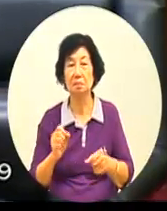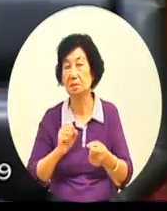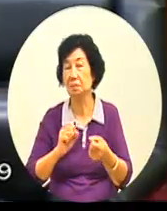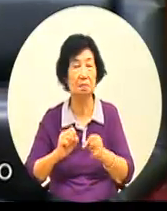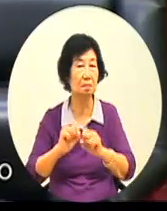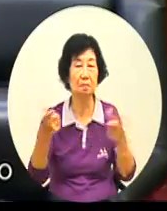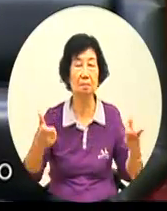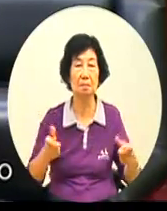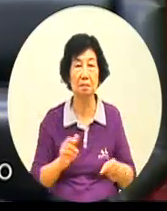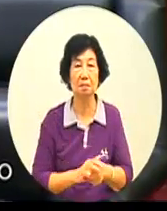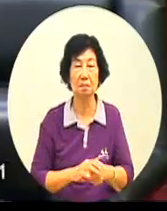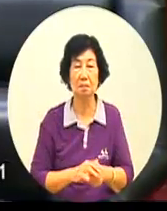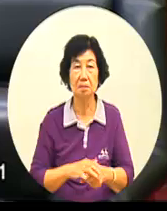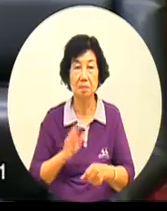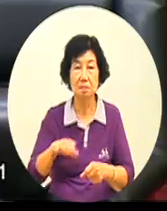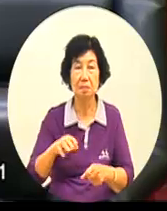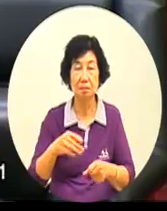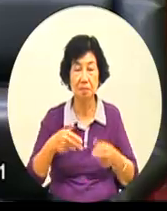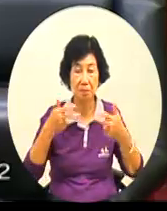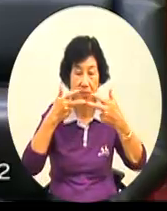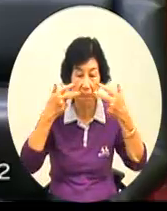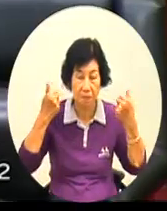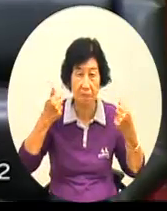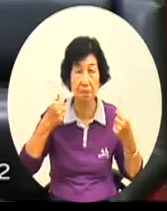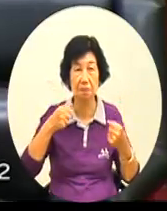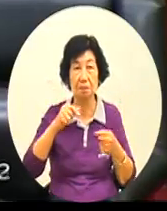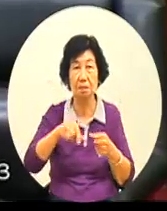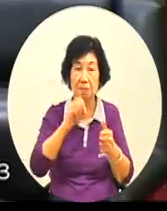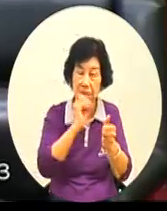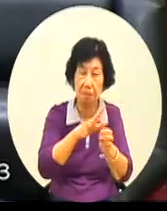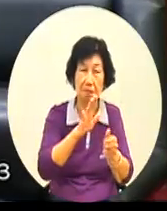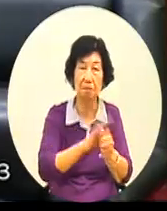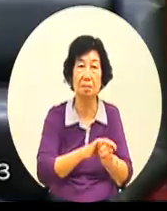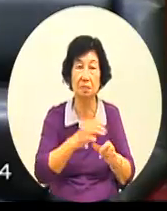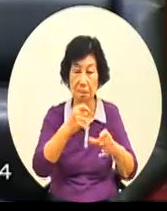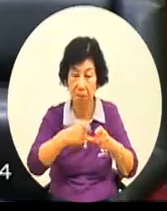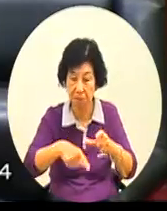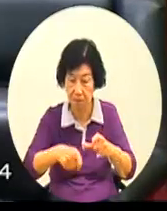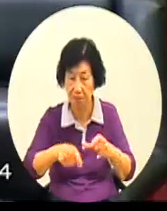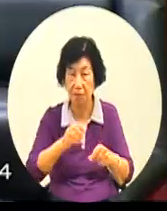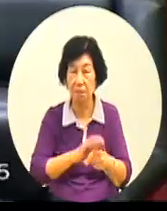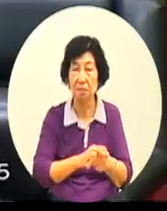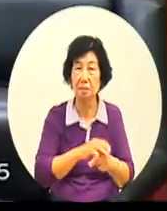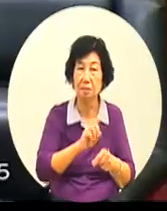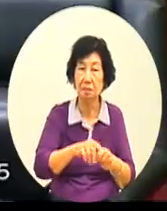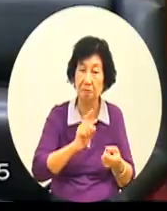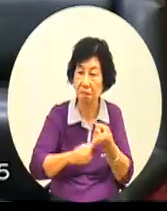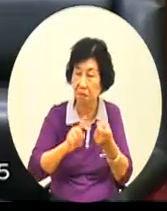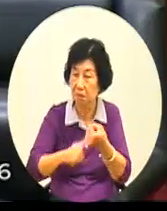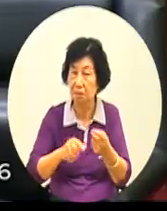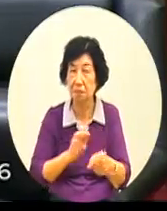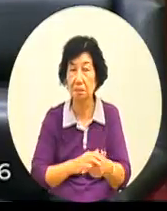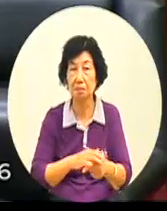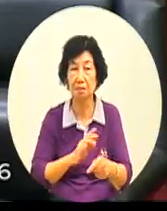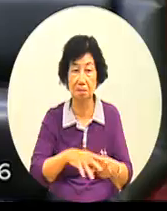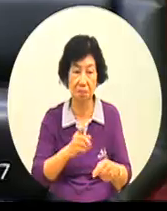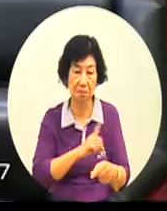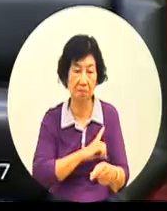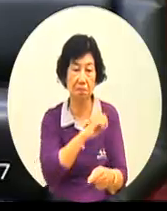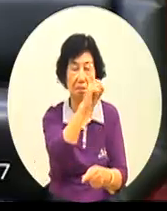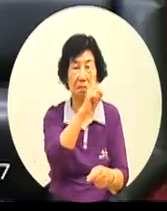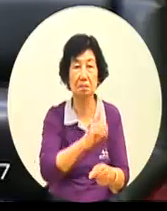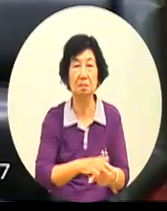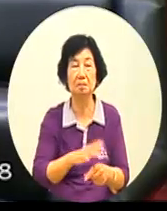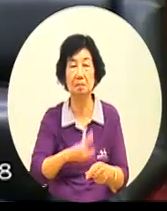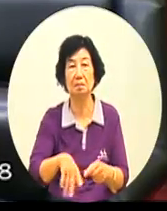们的东西的时候呢，请你做改善。没有听过我们任何的意见，一意孤行。好，今年明明